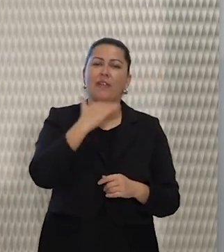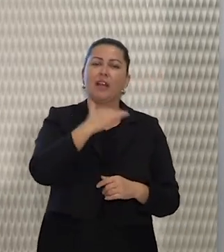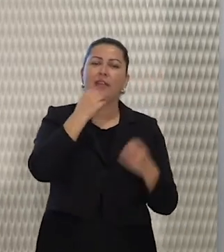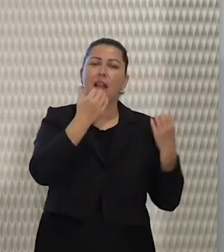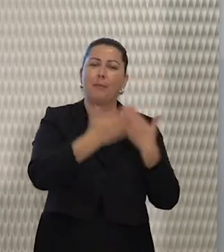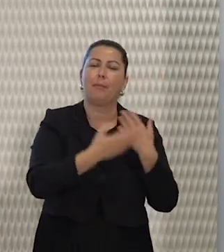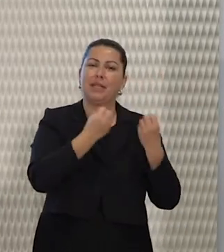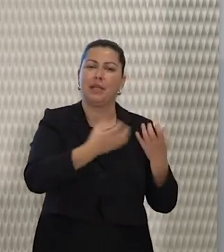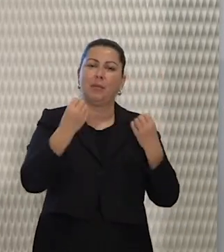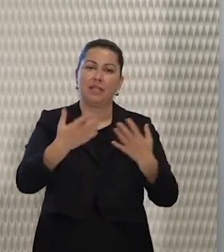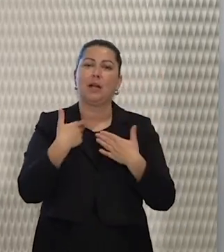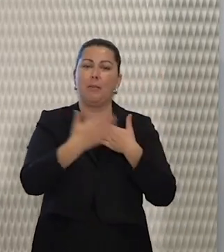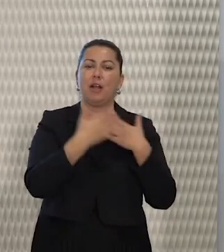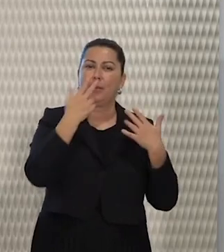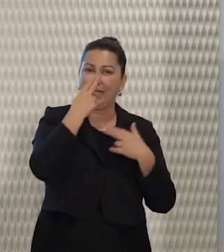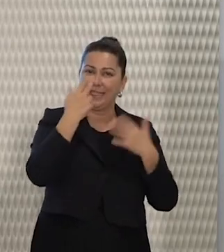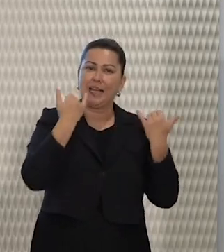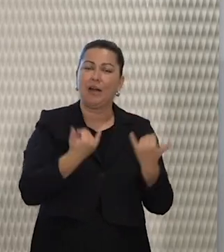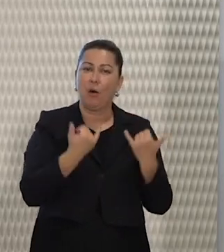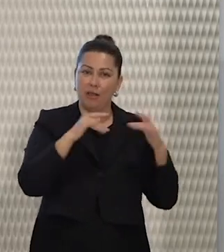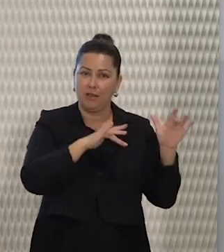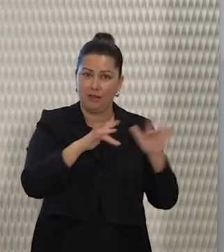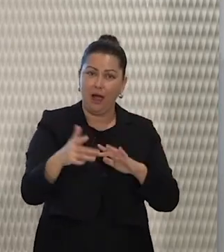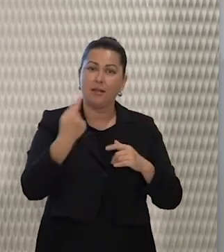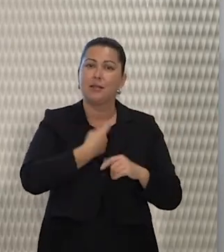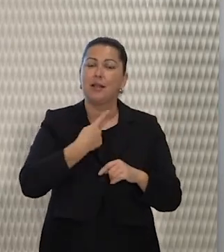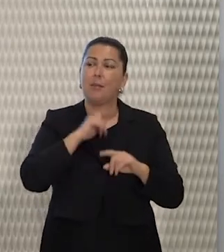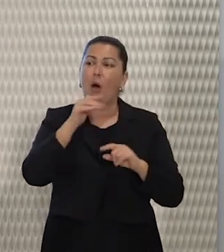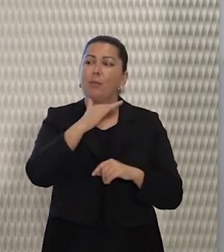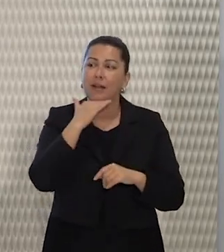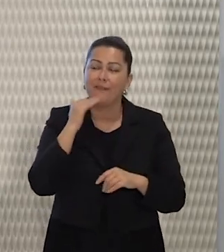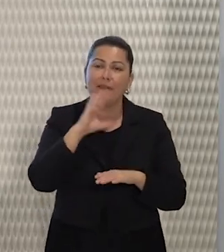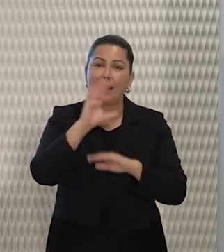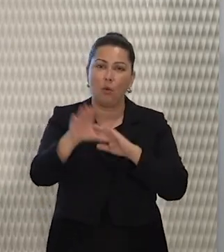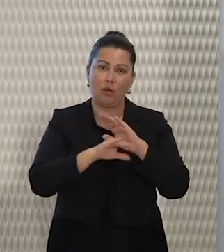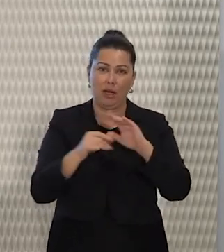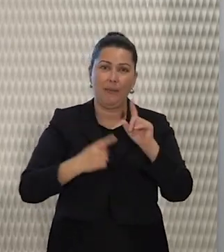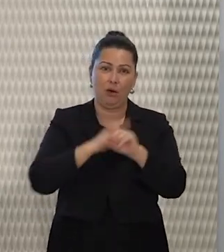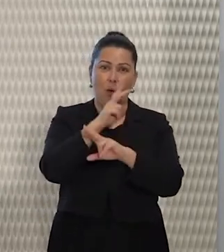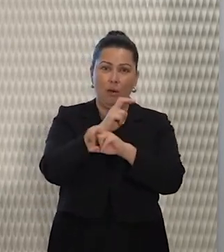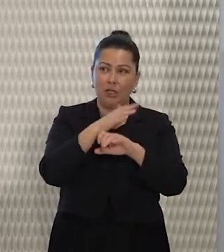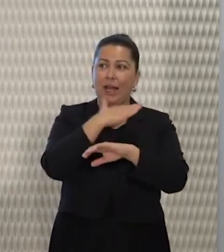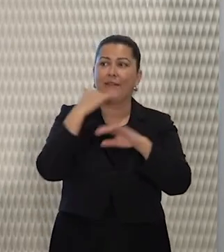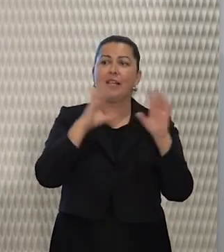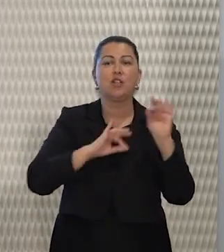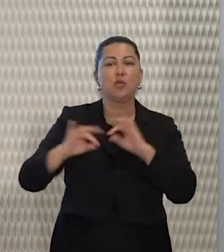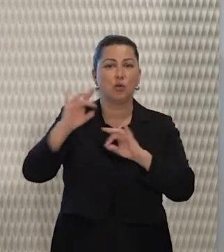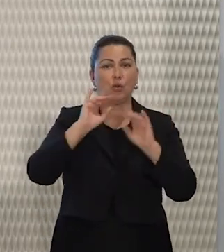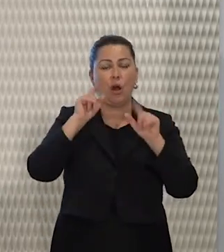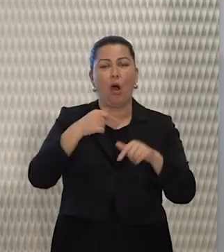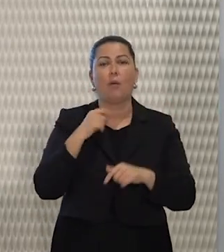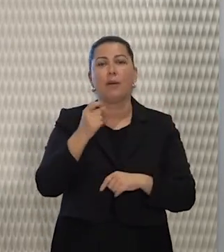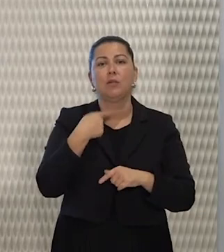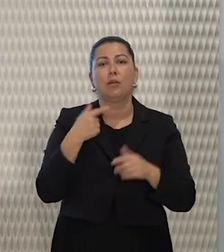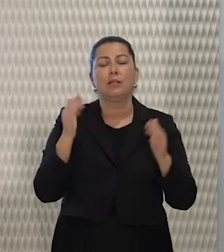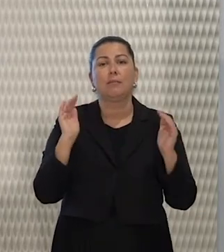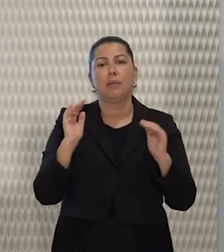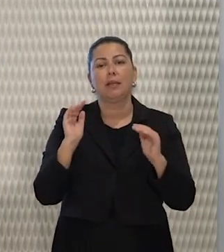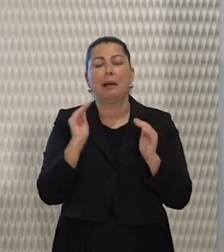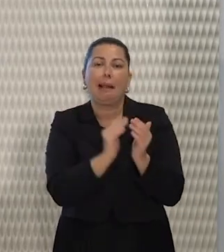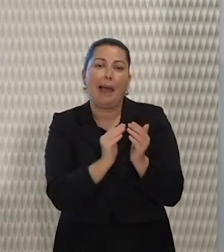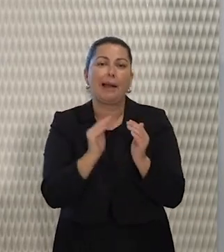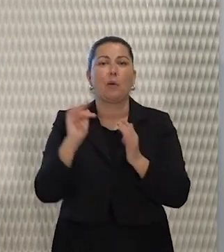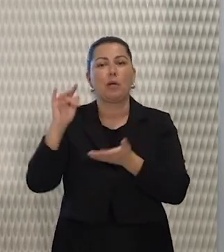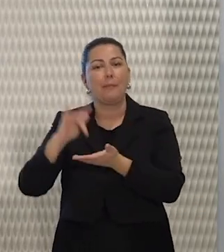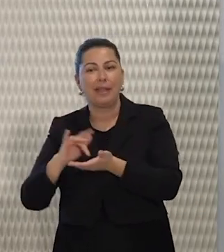haben wir heute hier erlebt. Ich habe mit vielen Unternehmen in Oberösterreich zu tun, vor allem mit kleinen und mittleren.